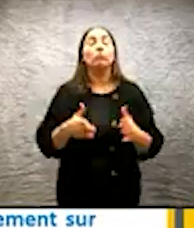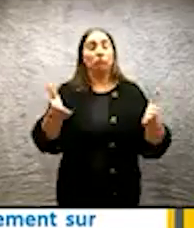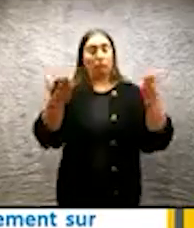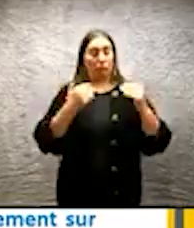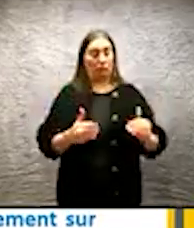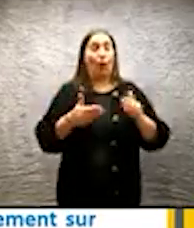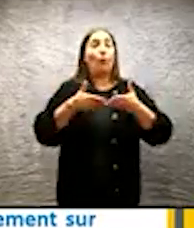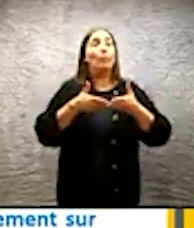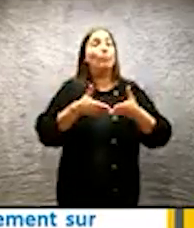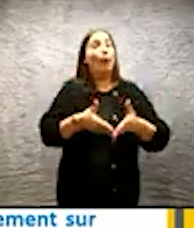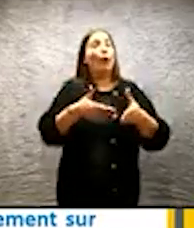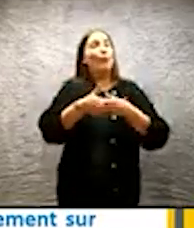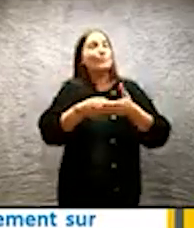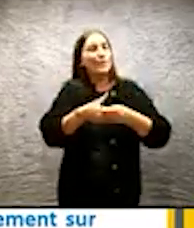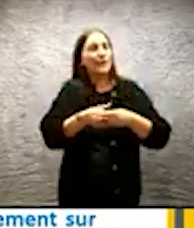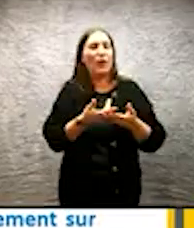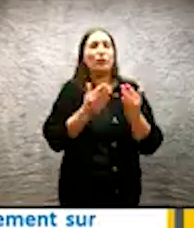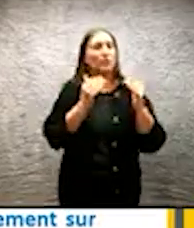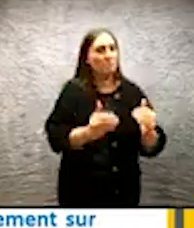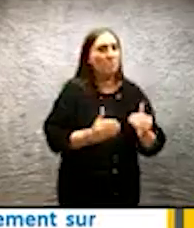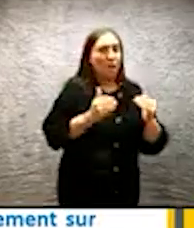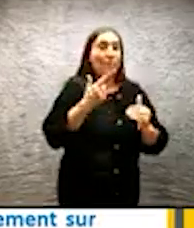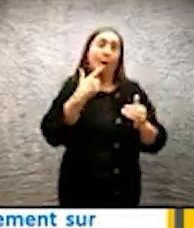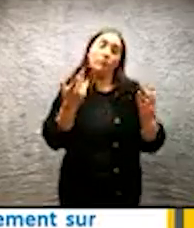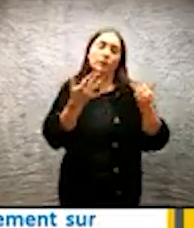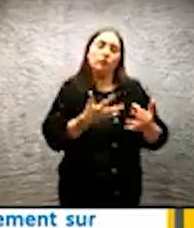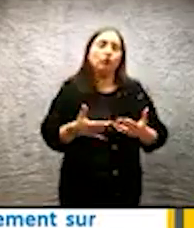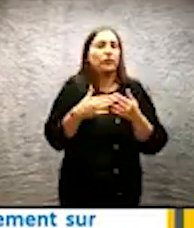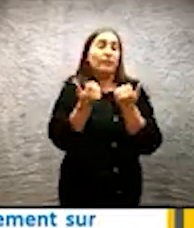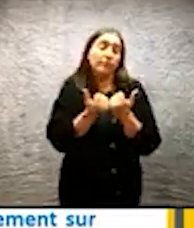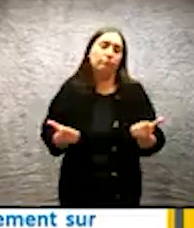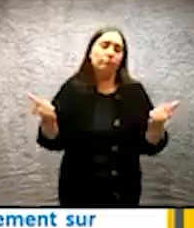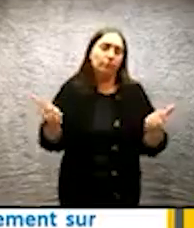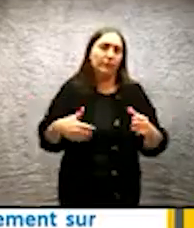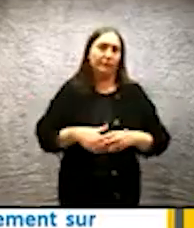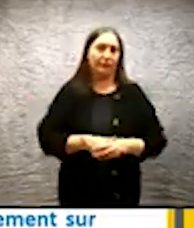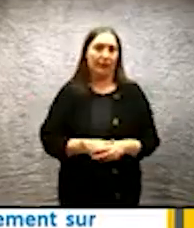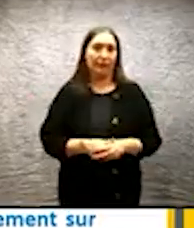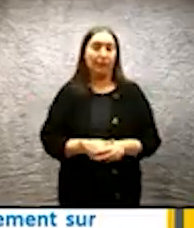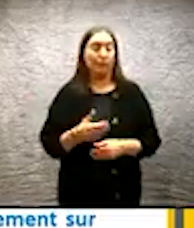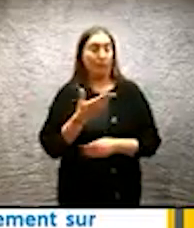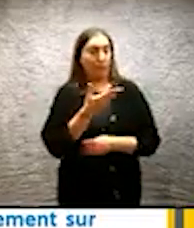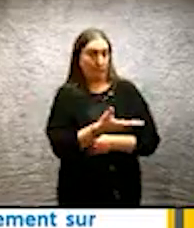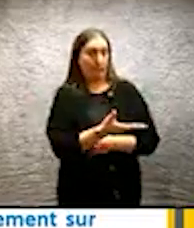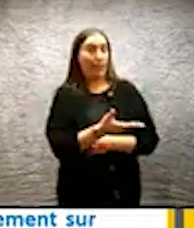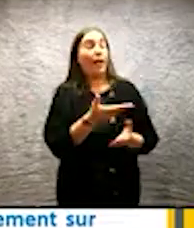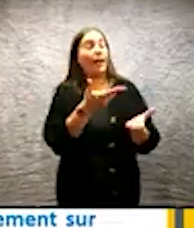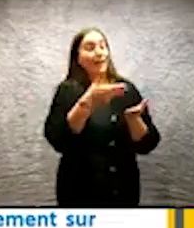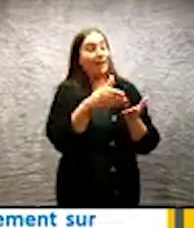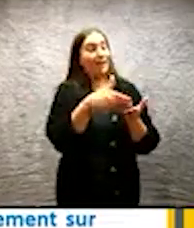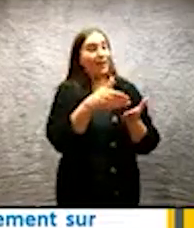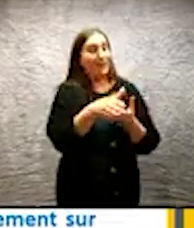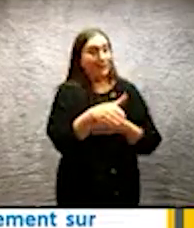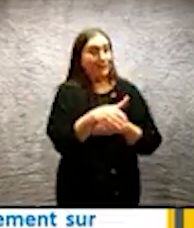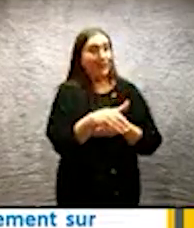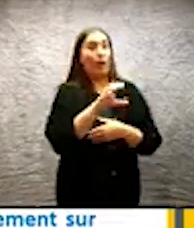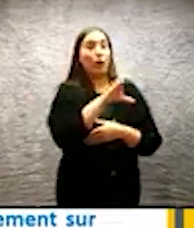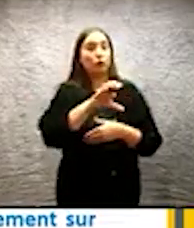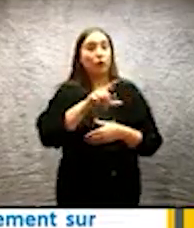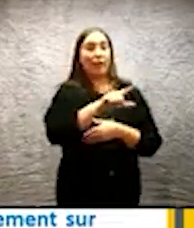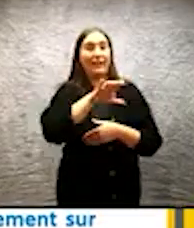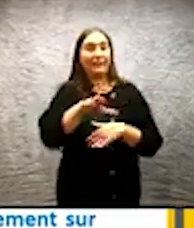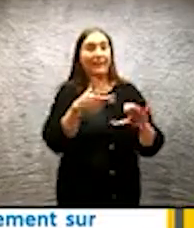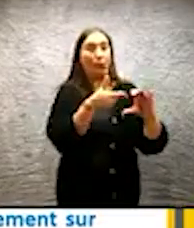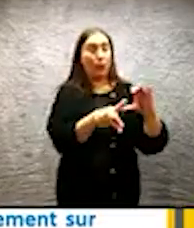plaisance, bien entendu, avec des chiffres qui sont totalement différents, puisque s'élèvent ces crédits provisoires à 125 euros pour